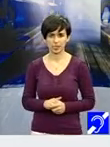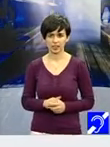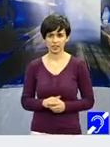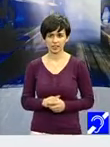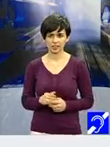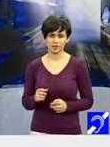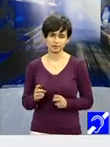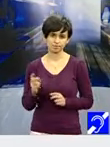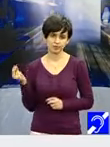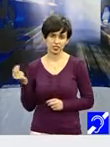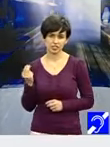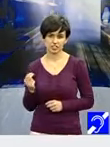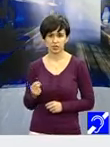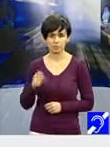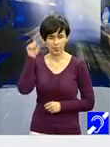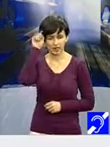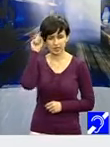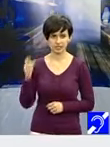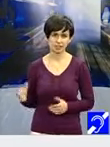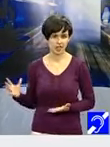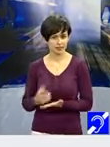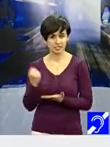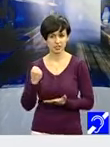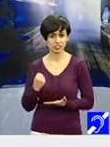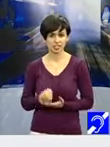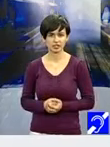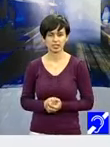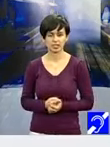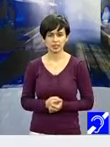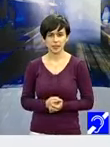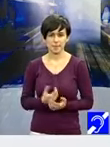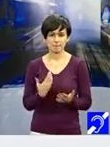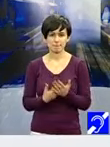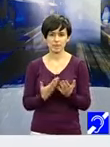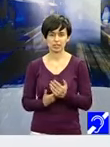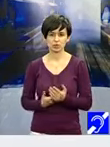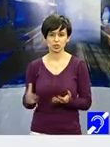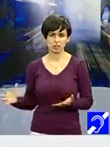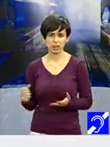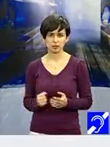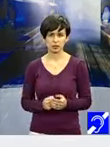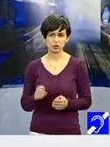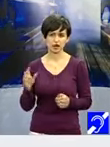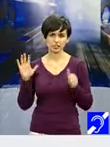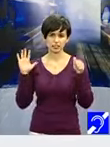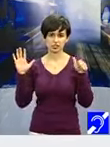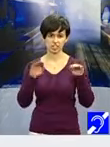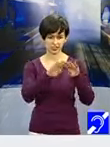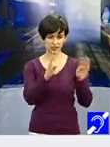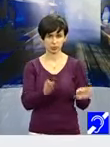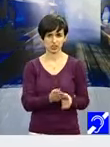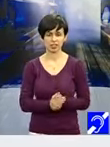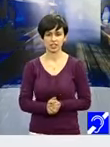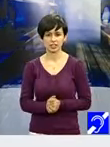luam multe cutii deodată, luam 6 cutii și șinelele ne mergeau bine și mergea repede robotul.